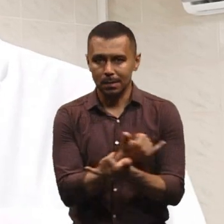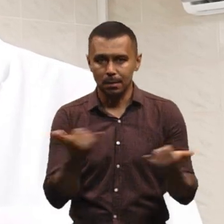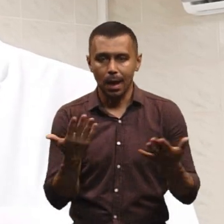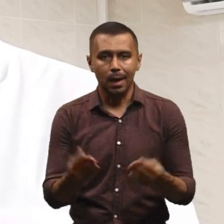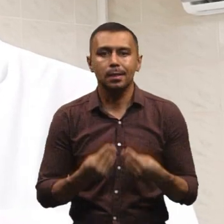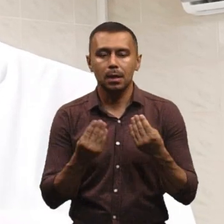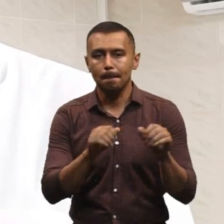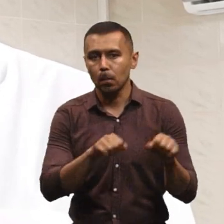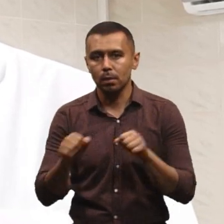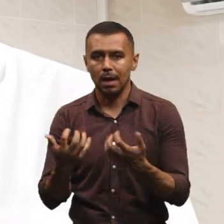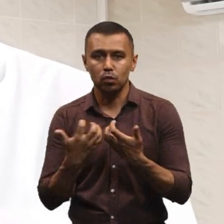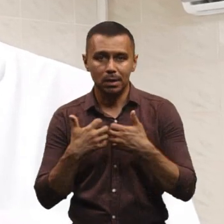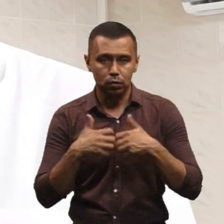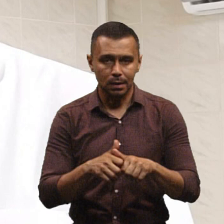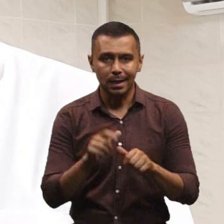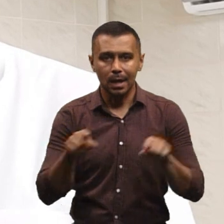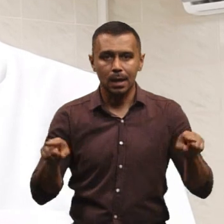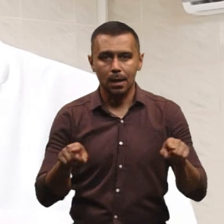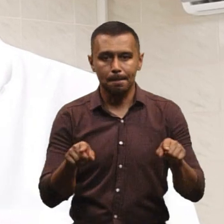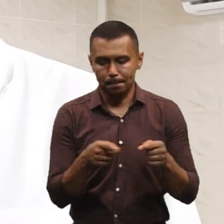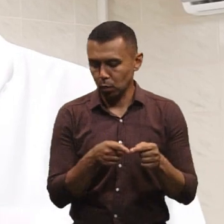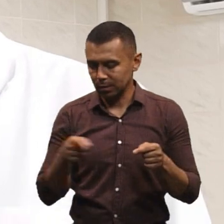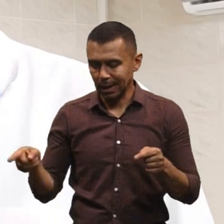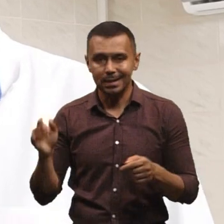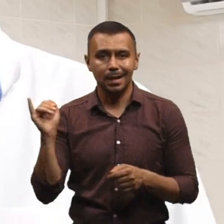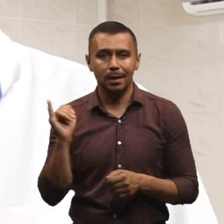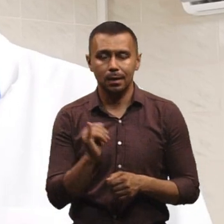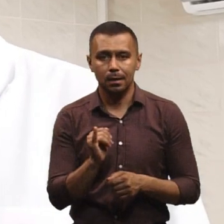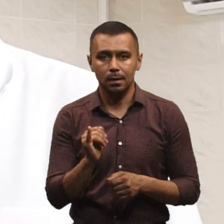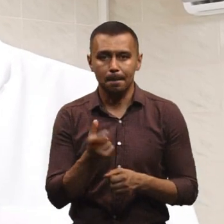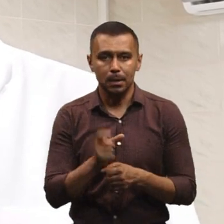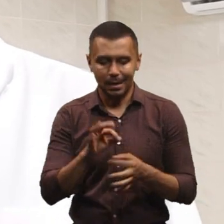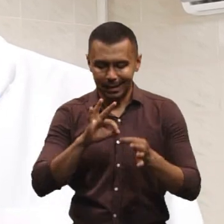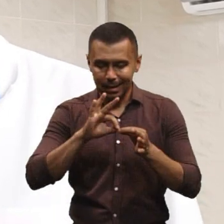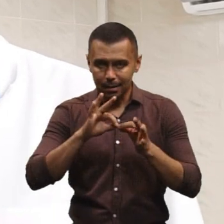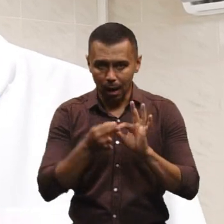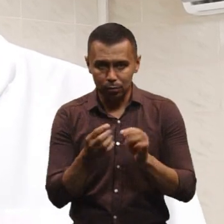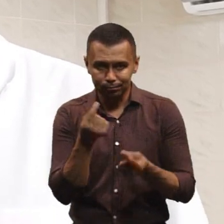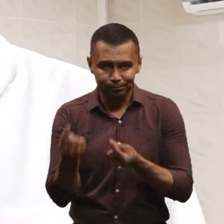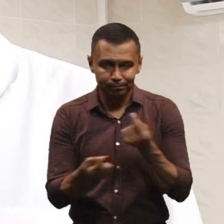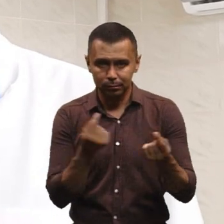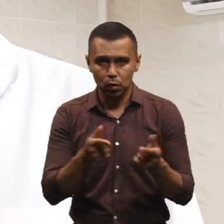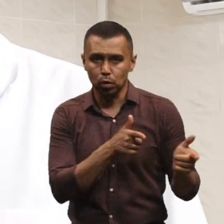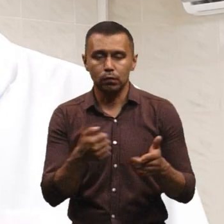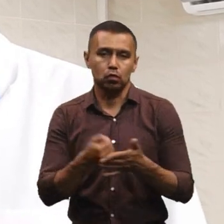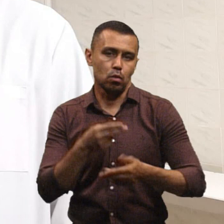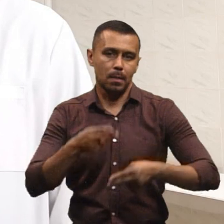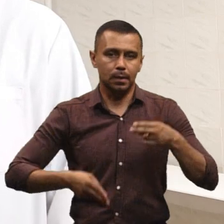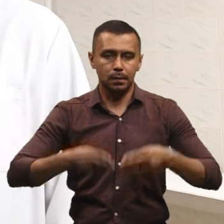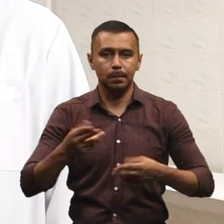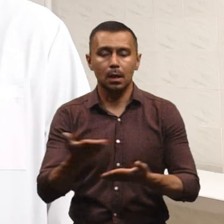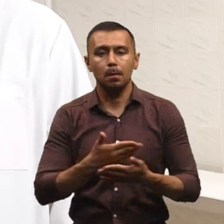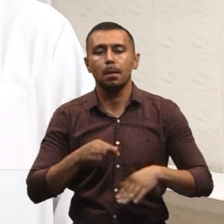яке дає можливість автоматизувати деякі процеси і більш детально готуватися до операції